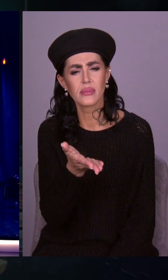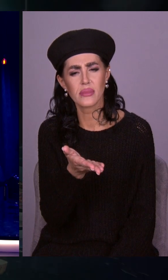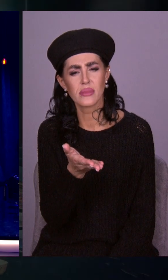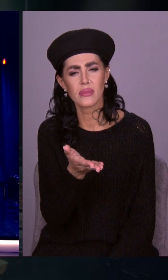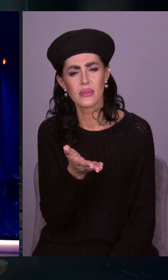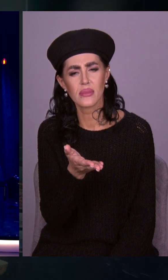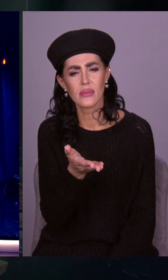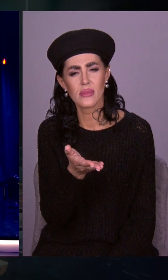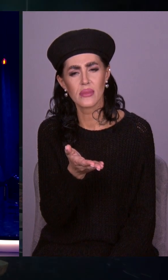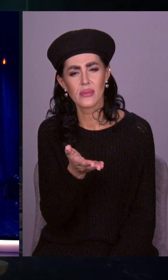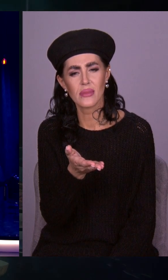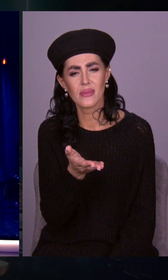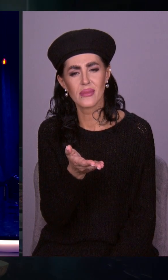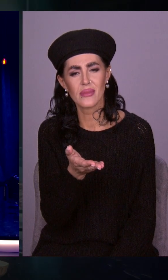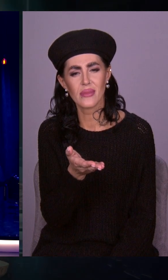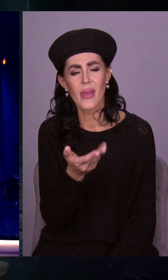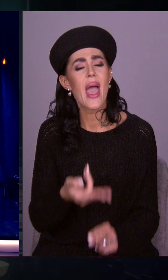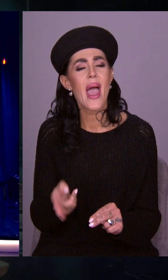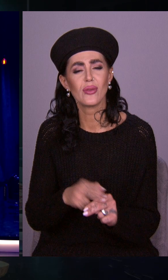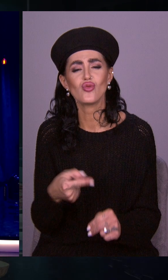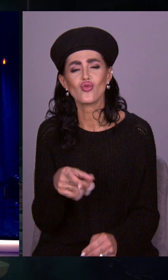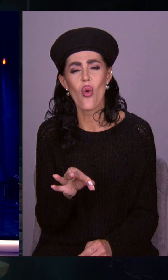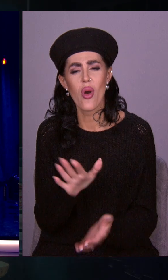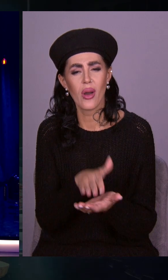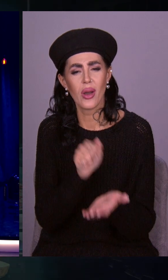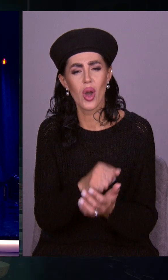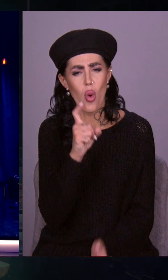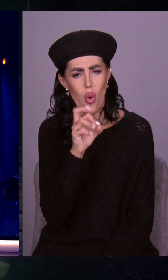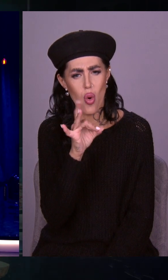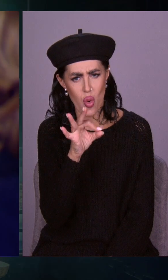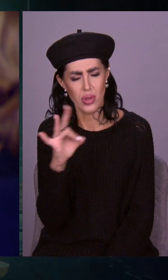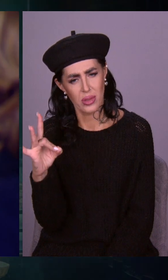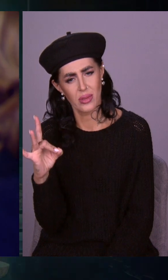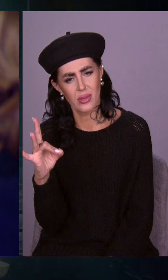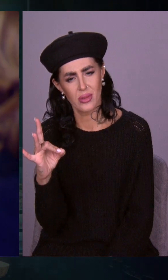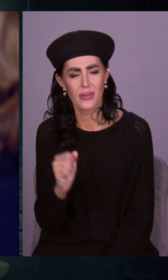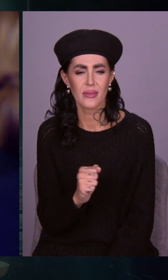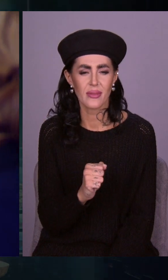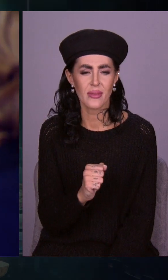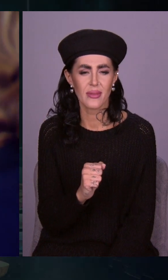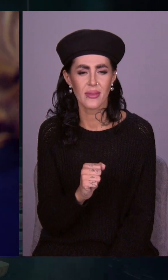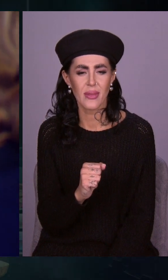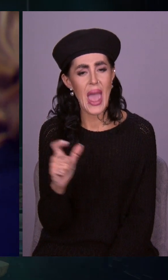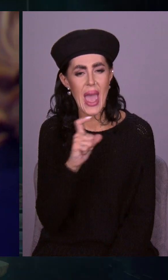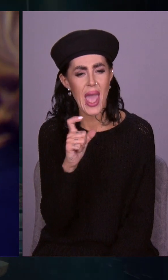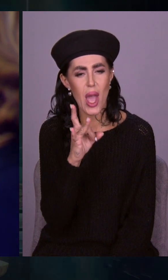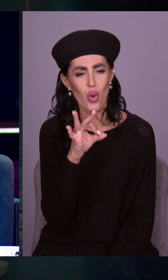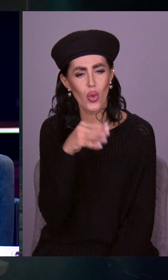Сказати, що це еротика, а це хорор. Ну, до речі, це не хорор. Це еротика? Ні.